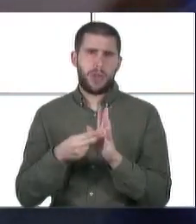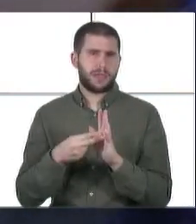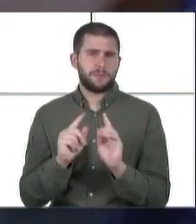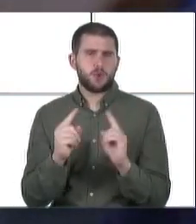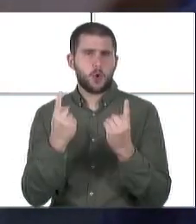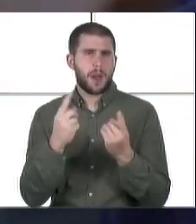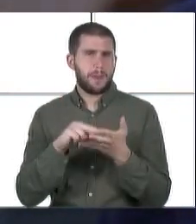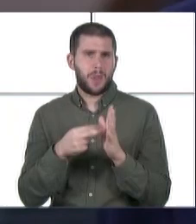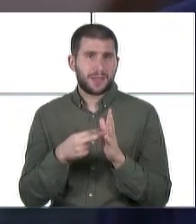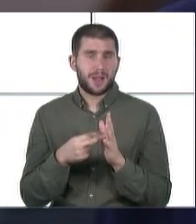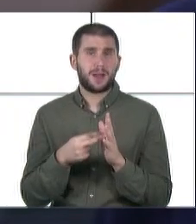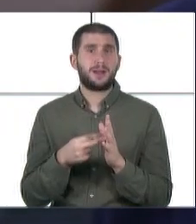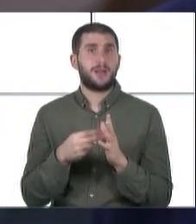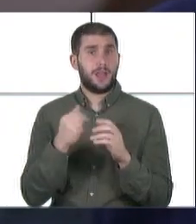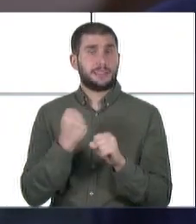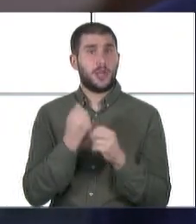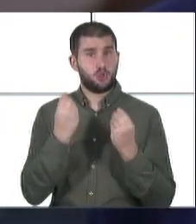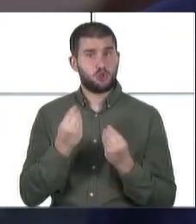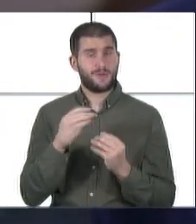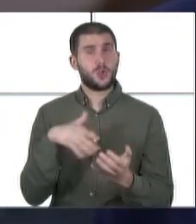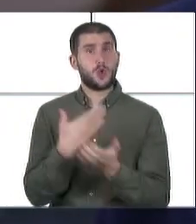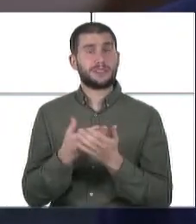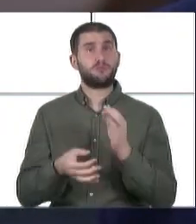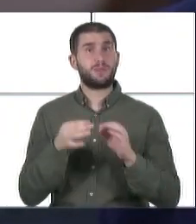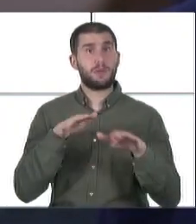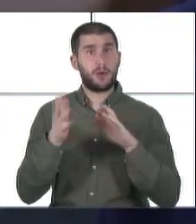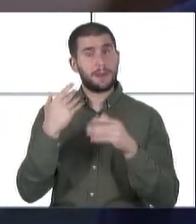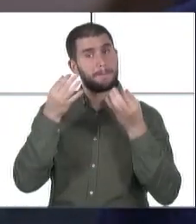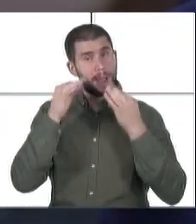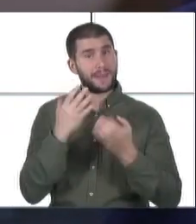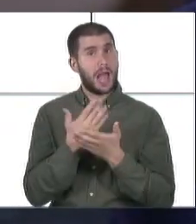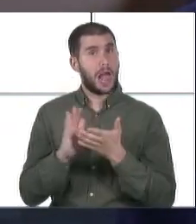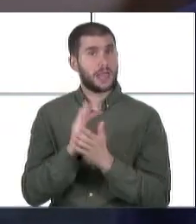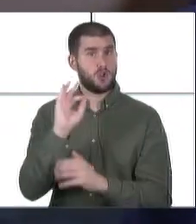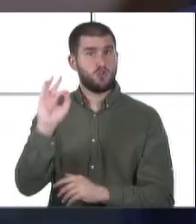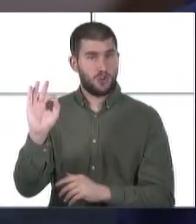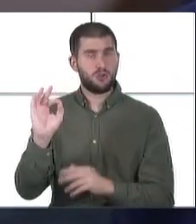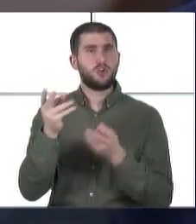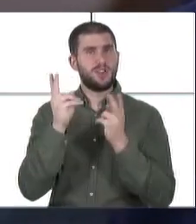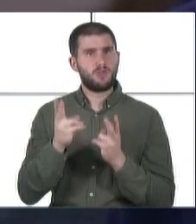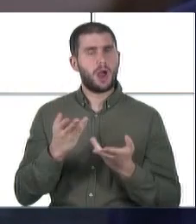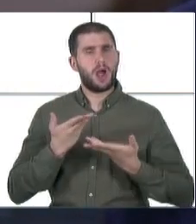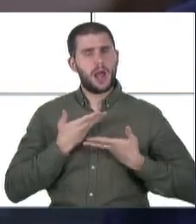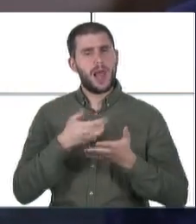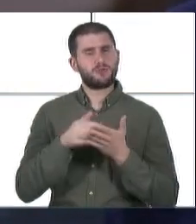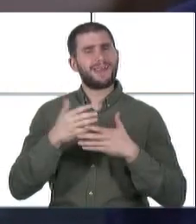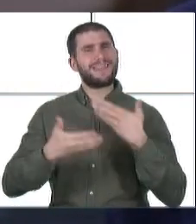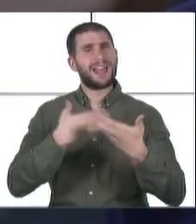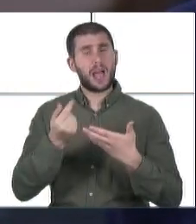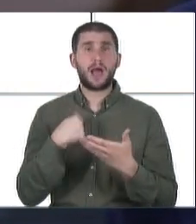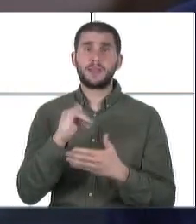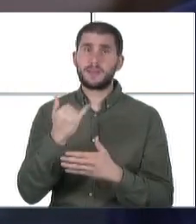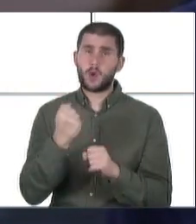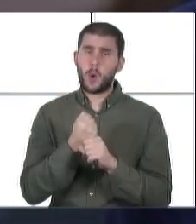להתרחשות הפוליטית. עשתה טוב לדעתי היועצת המשפטית לממשלה שהייתי מכבד כל החלטה שלה, שאפשרה לי להמשיך את התהליך, ואני מקיים אותו